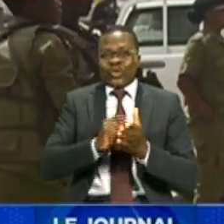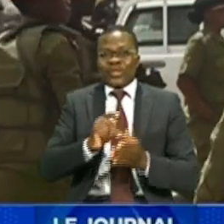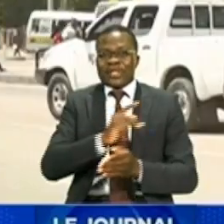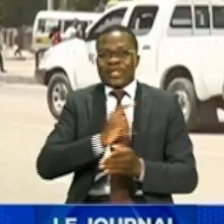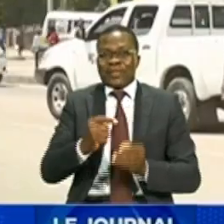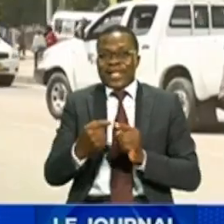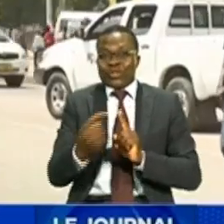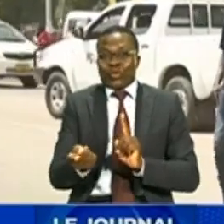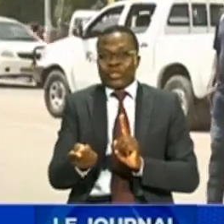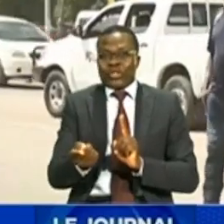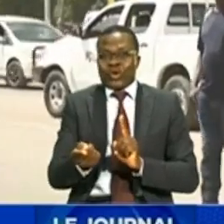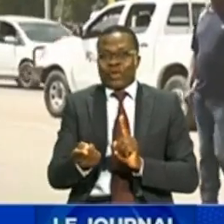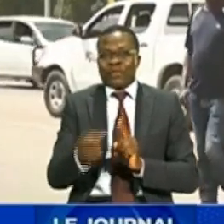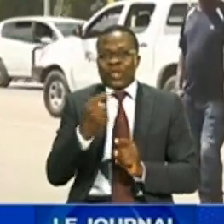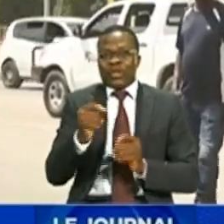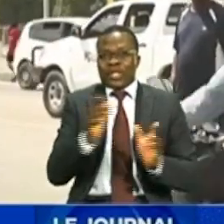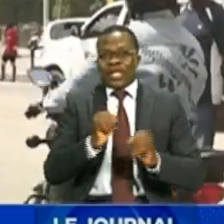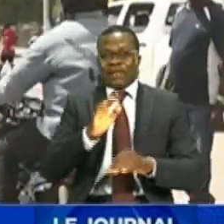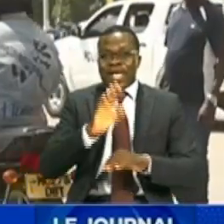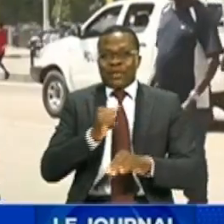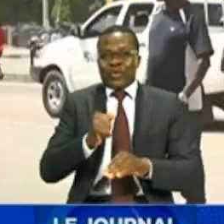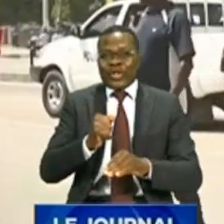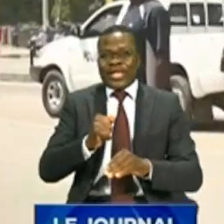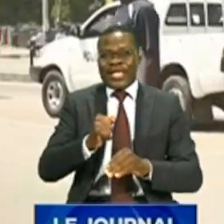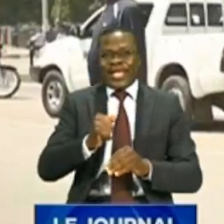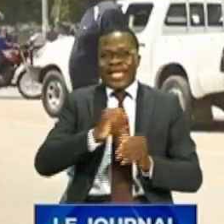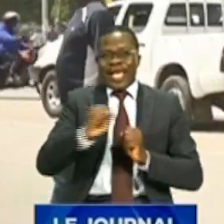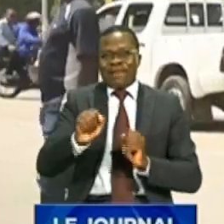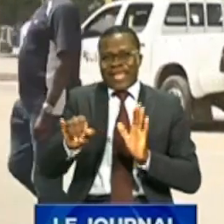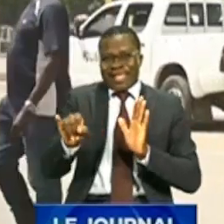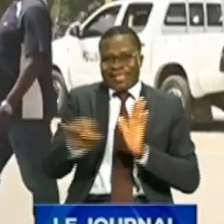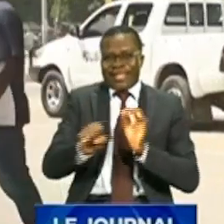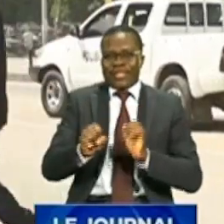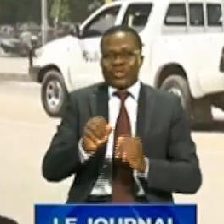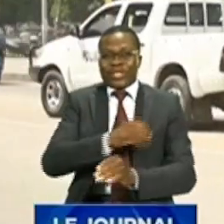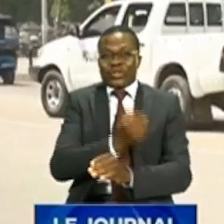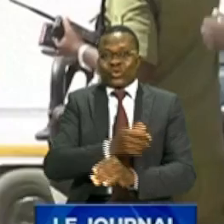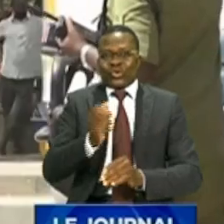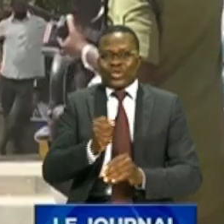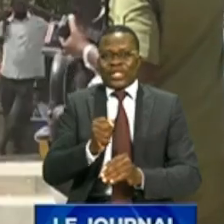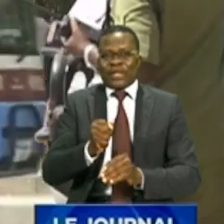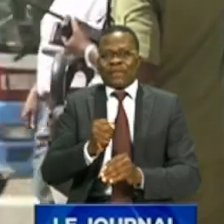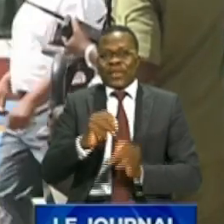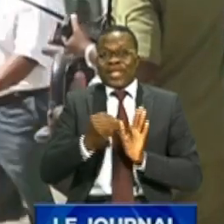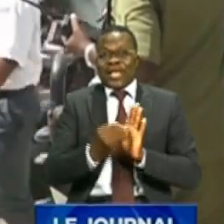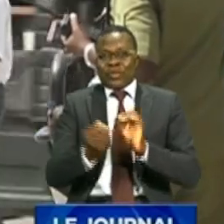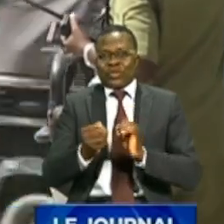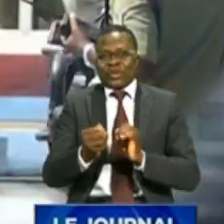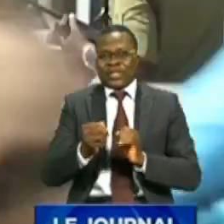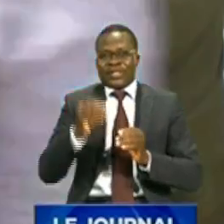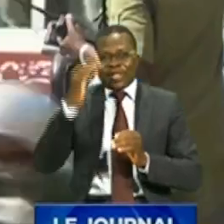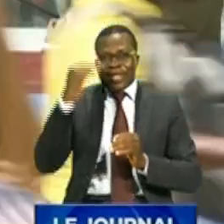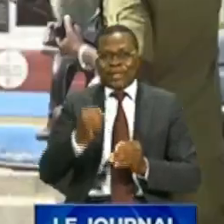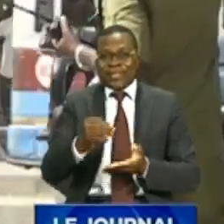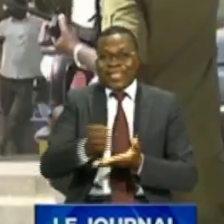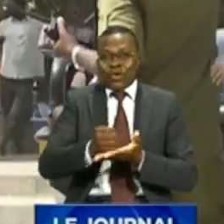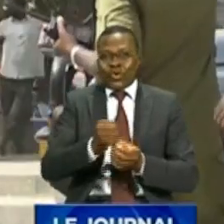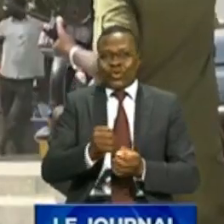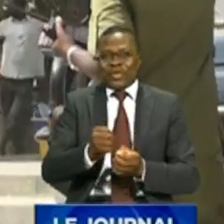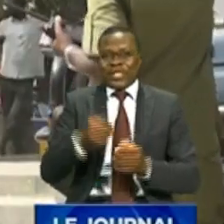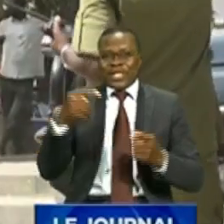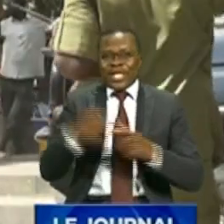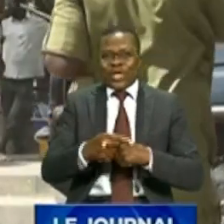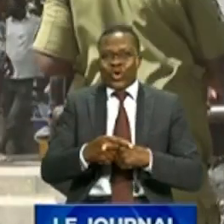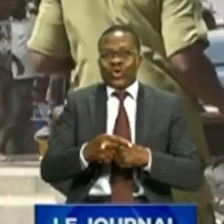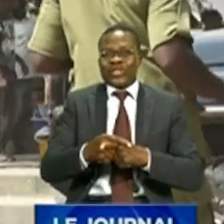parti d'opposition qui avaient appelé à braver une interdiction des autorités et à manifester dans la capitale économique contre